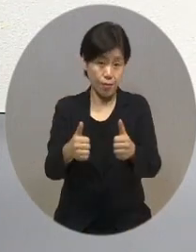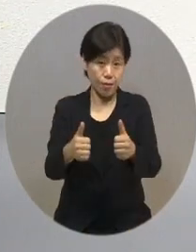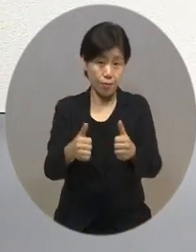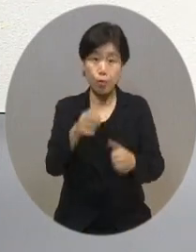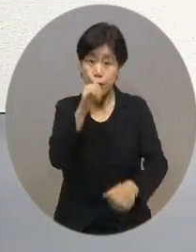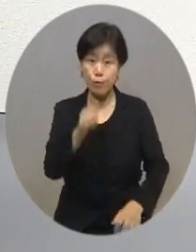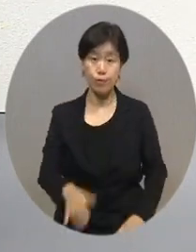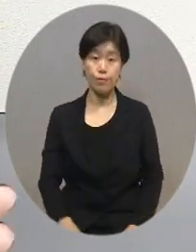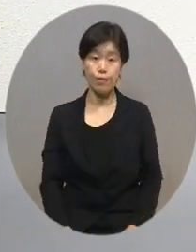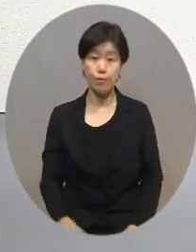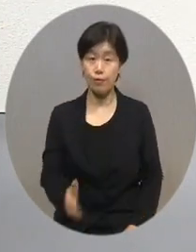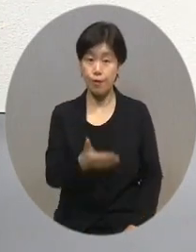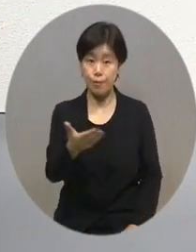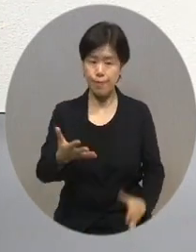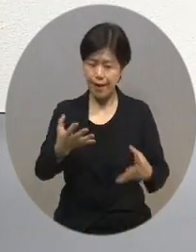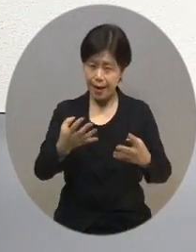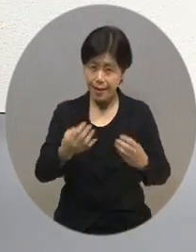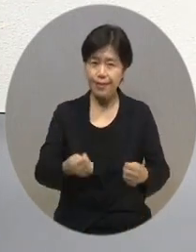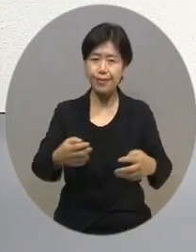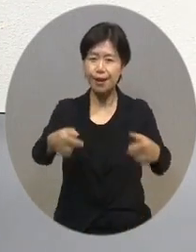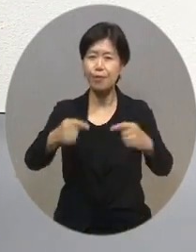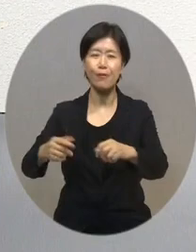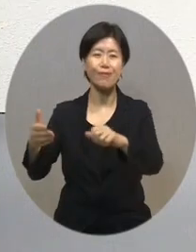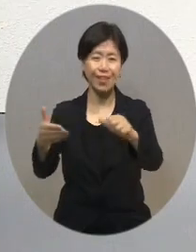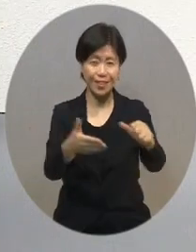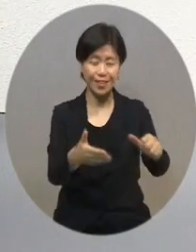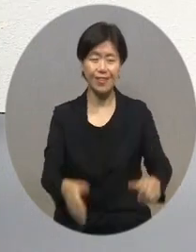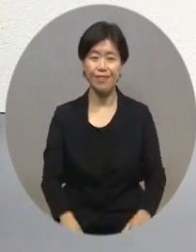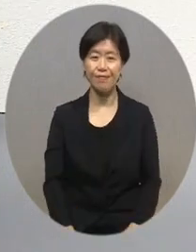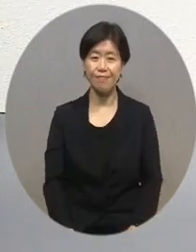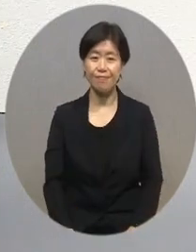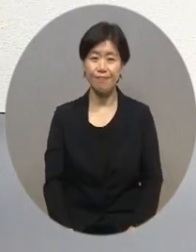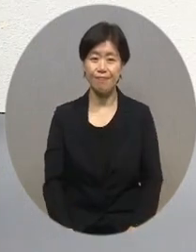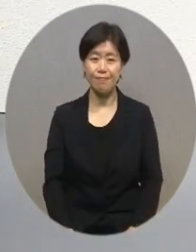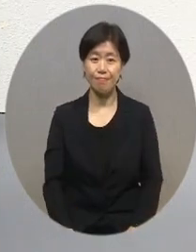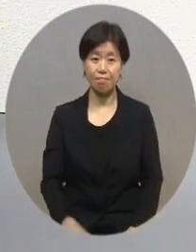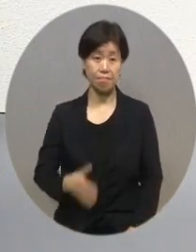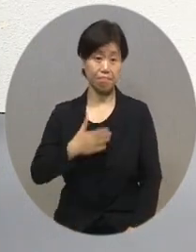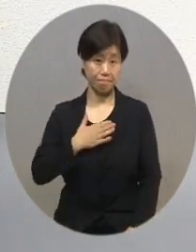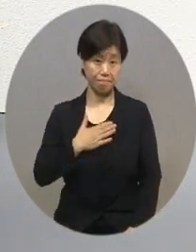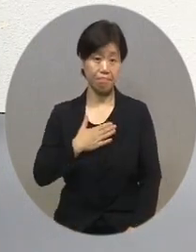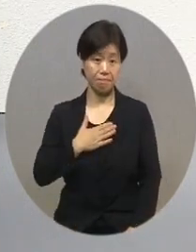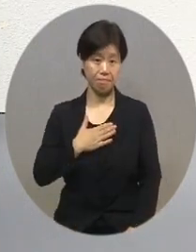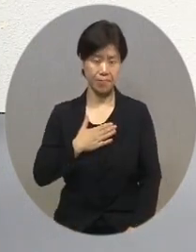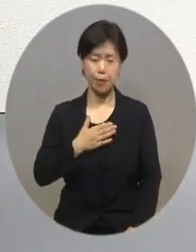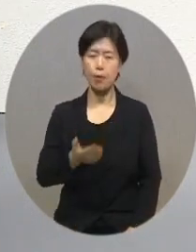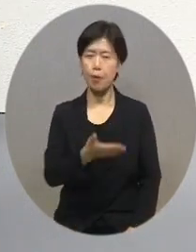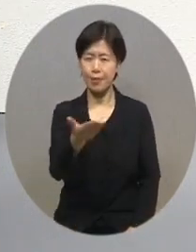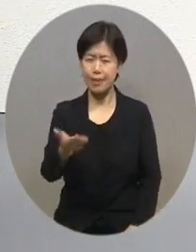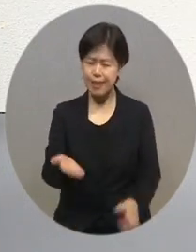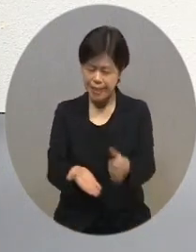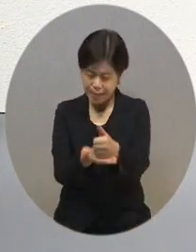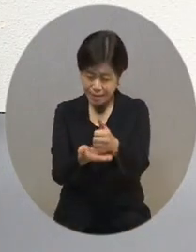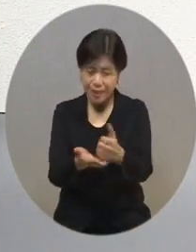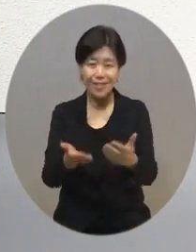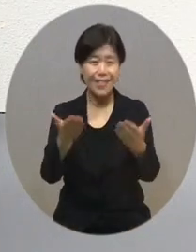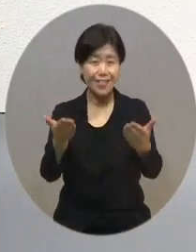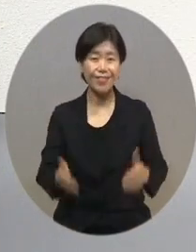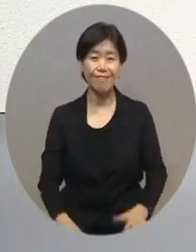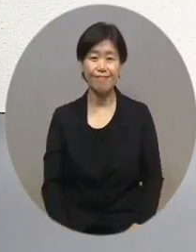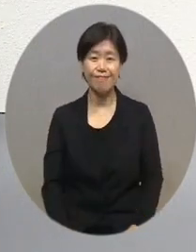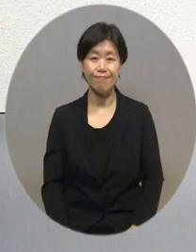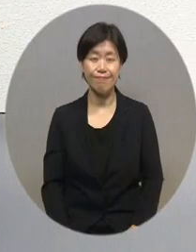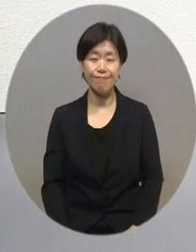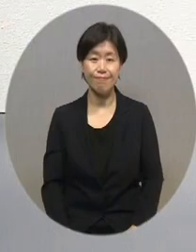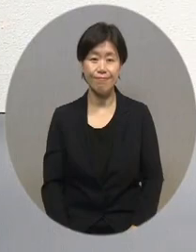하니 여러분들 많은 참여 부탁드리겠습니다. 저 서른도도 멀리서 응원하겠습니다.